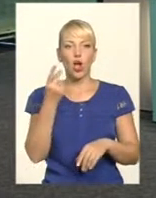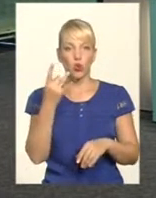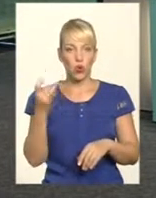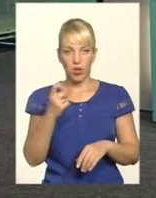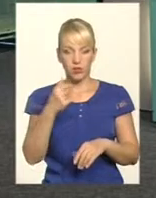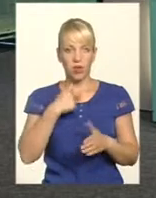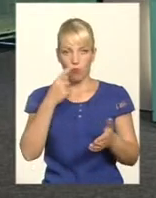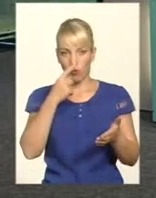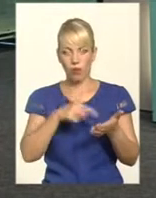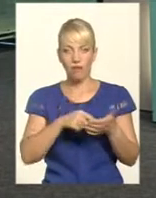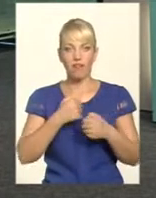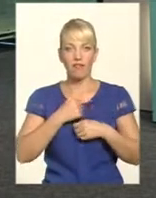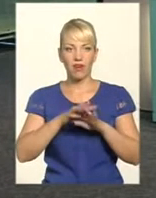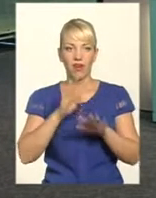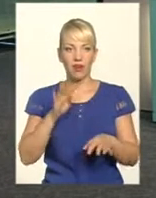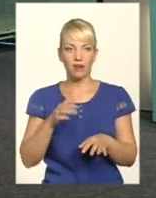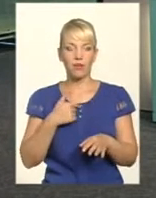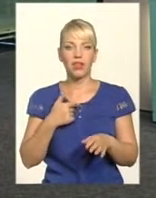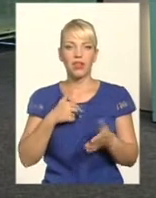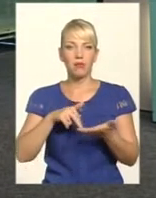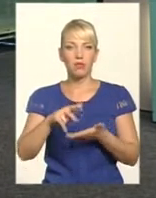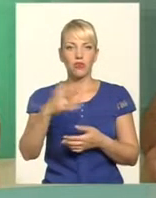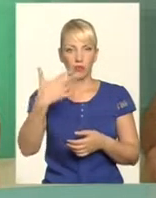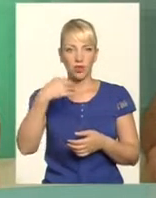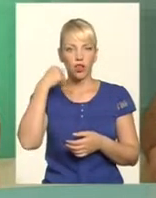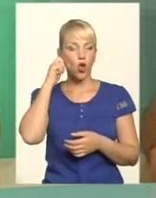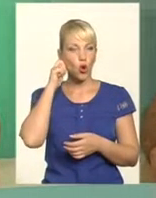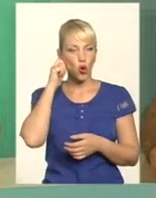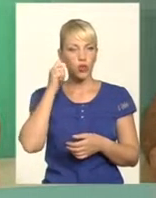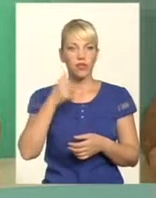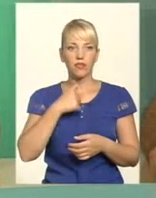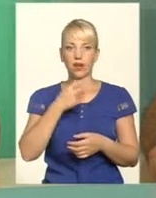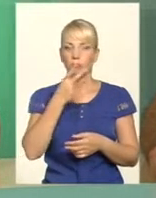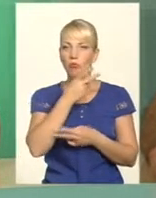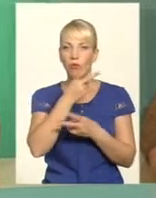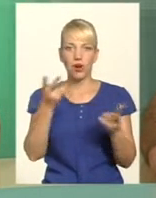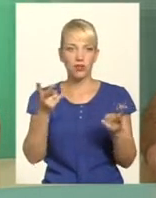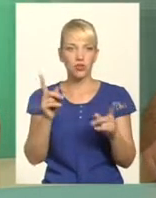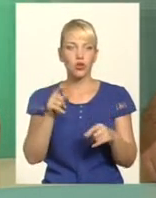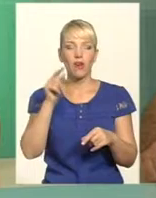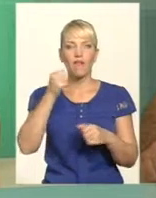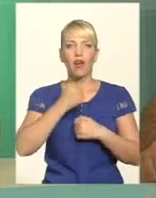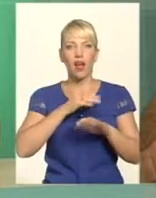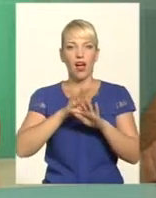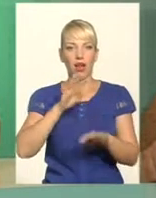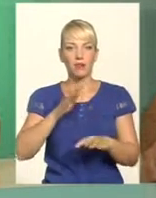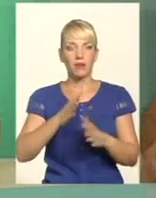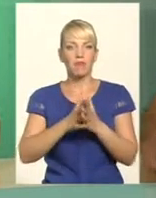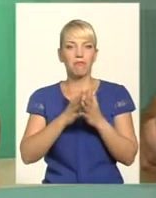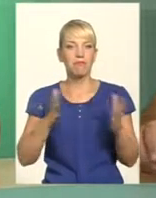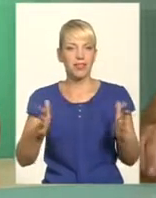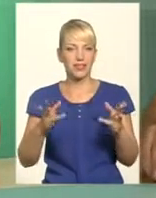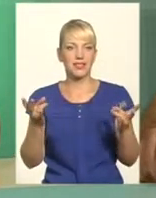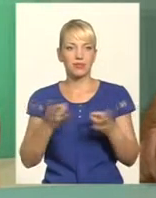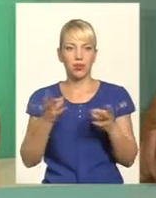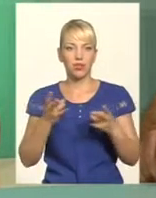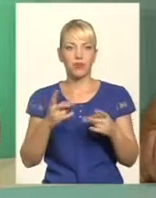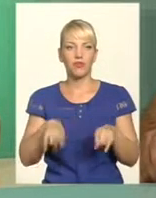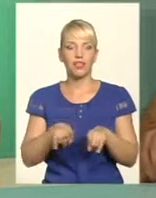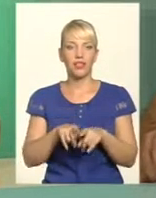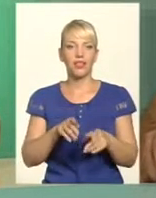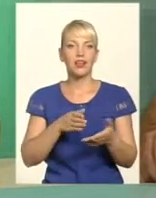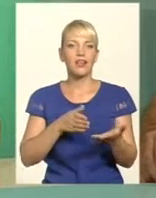І, знаєте, зайти це вже зовсім дивиться іншими очима. Мені здається, що в армії потрібно більше до керівництва, до управління армії. В таких напрямках повинні